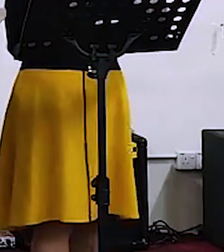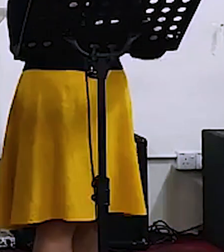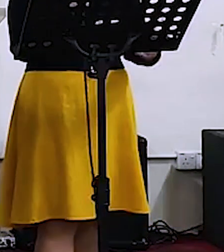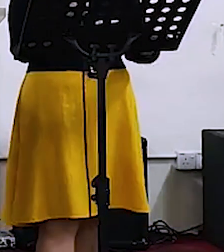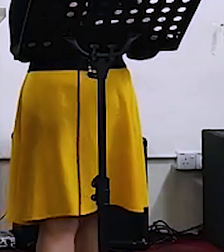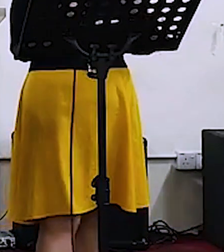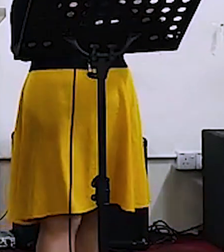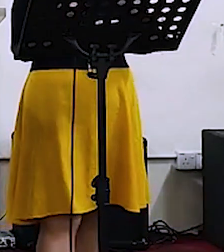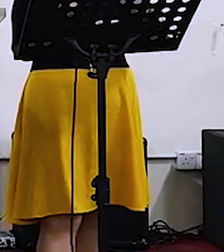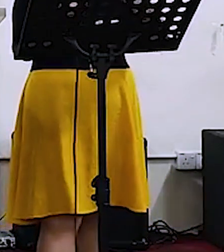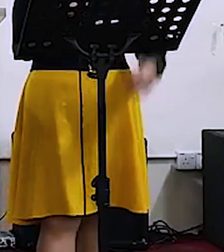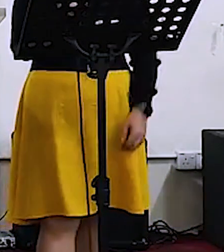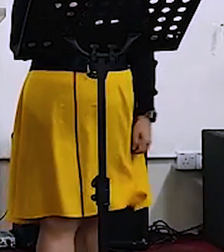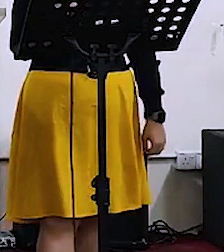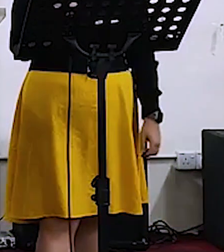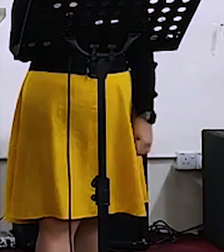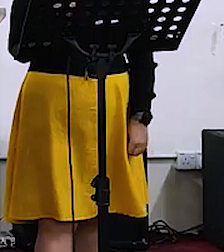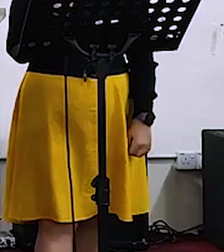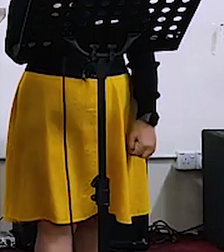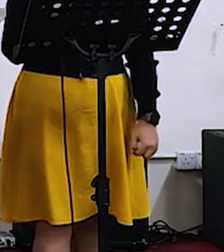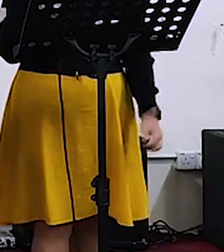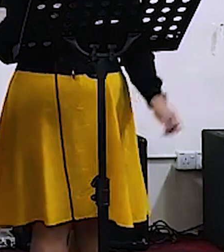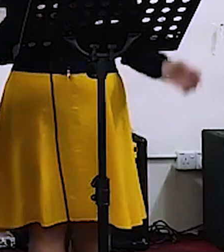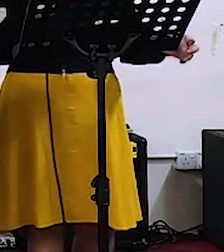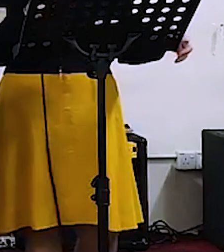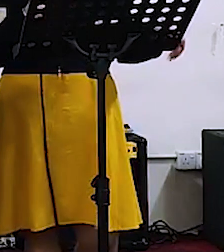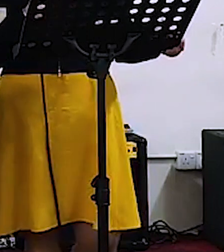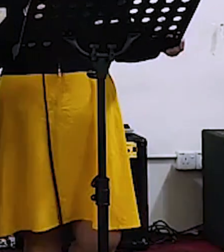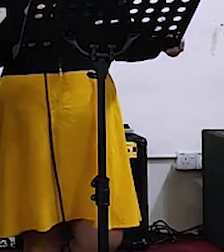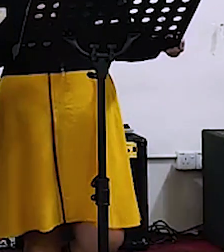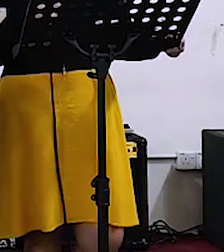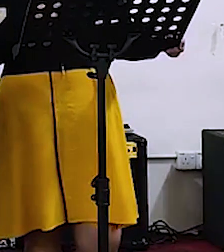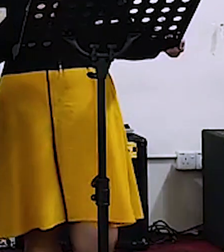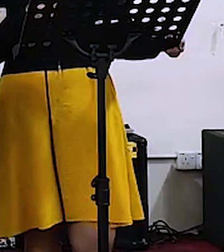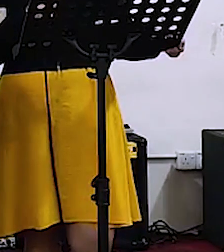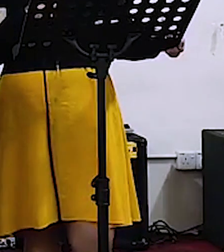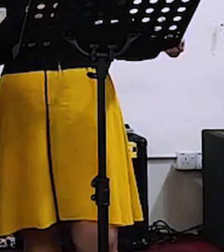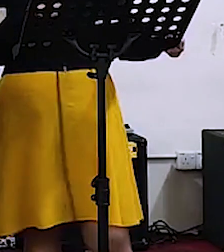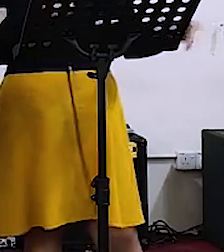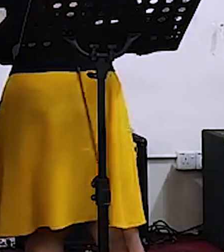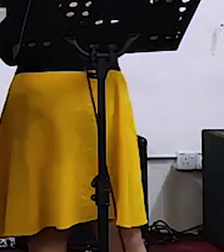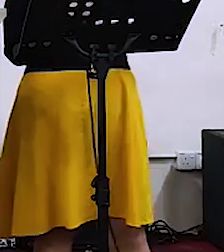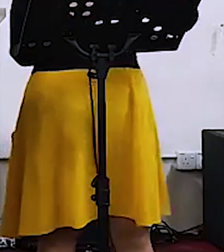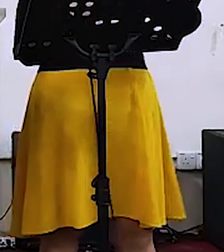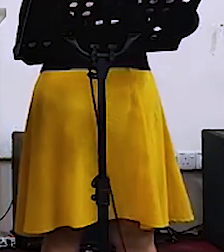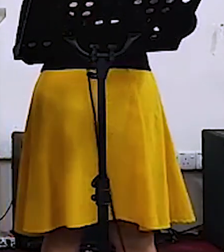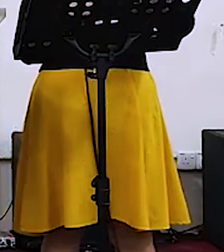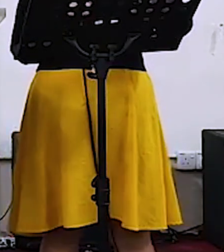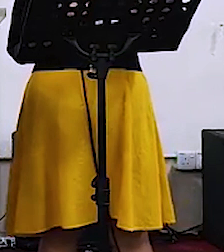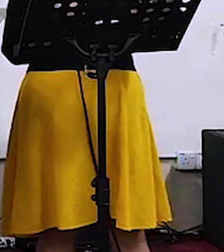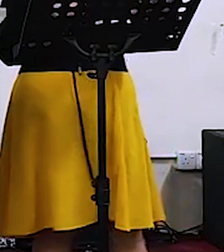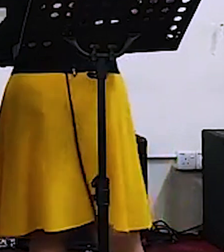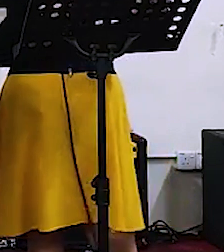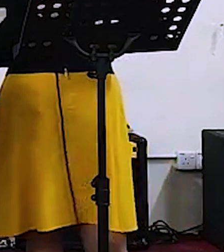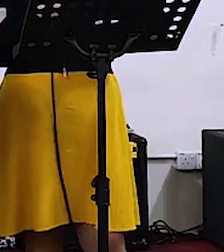入神的那一个怜悯恩典之中。 I just used two powerful words there, grace and mercy. 所以我用了两个